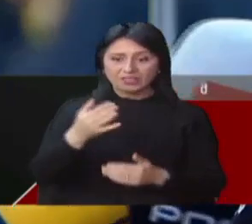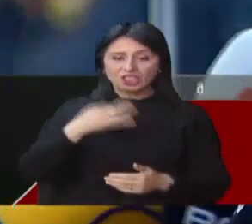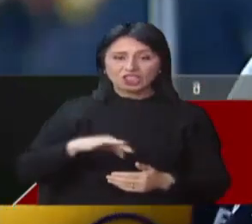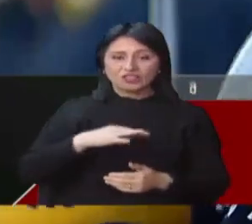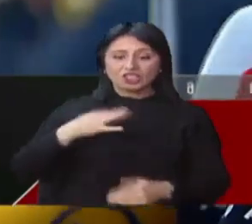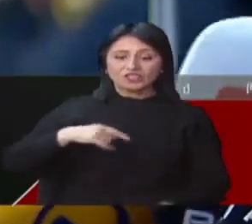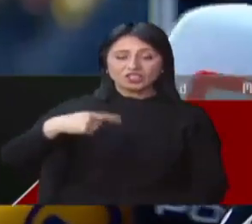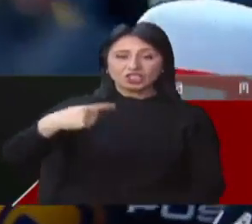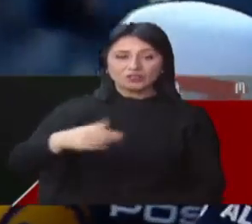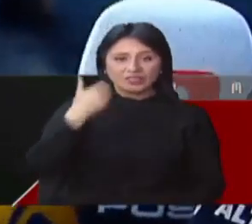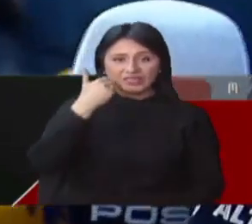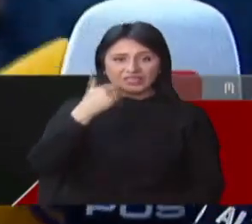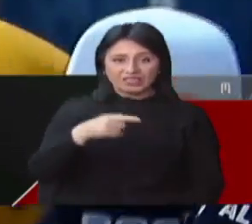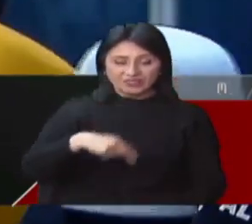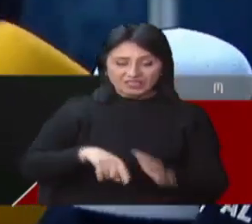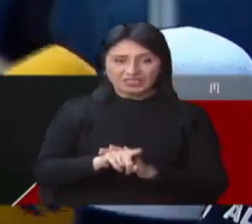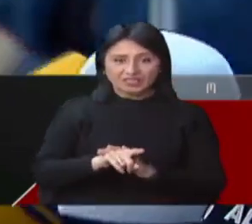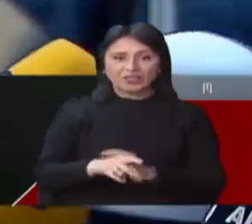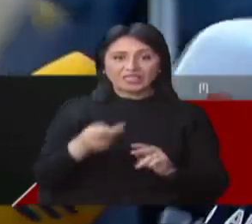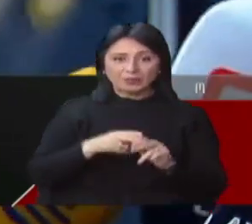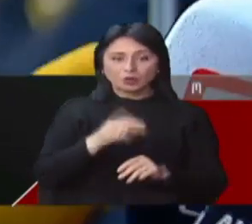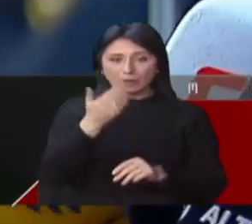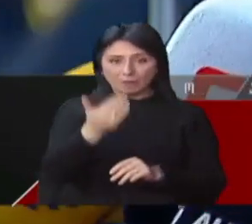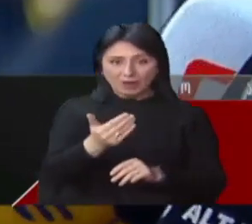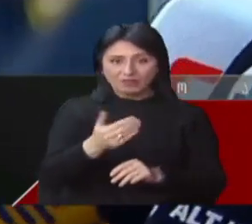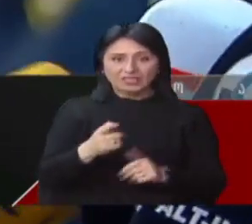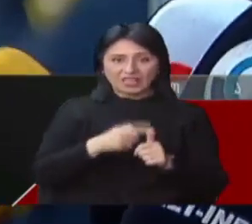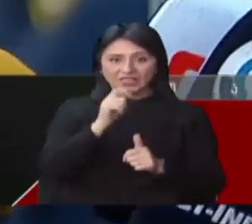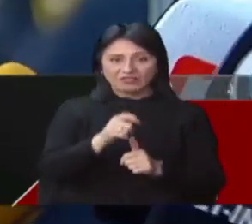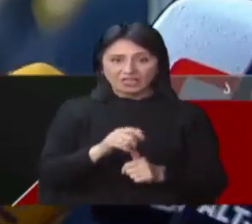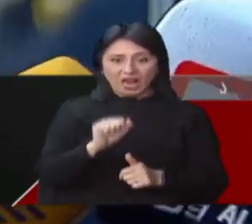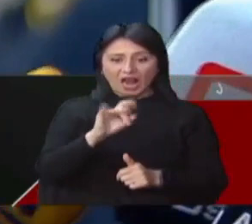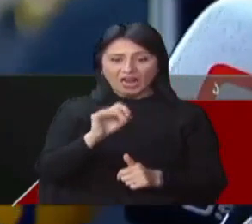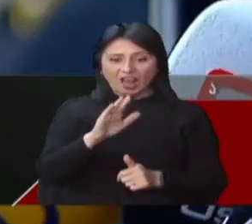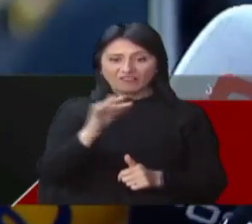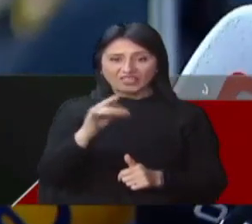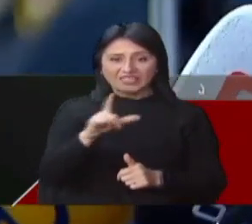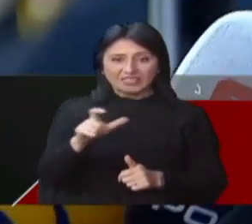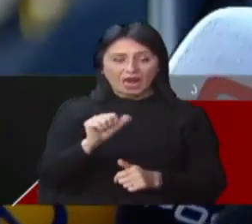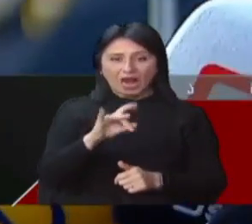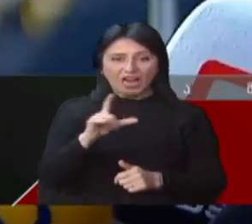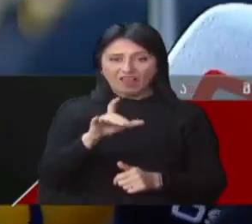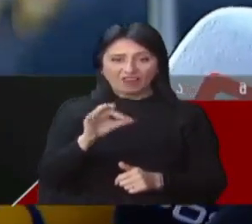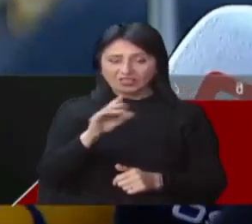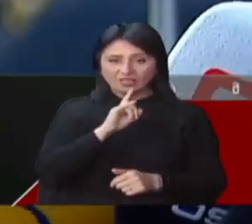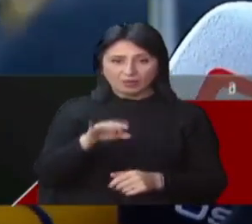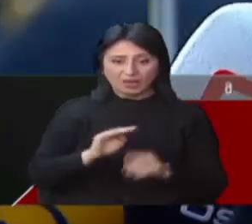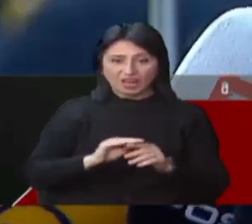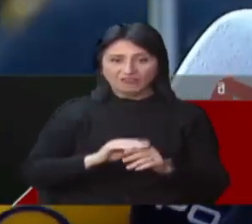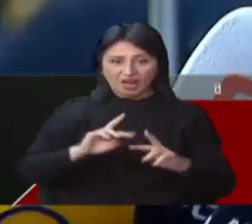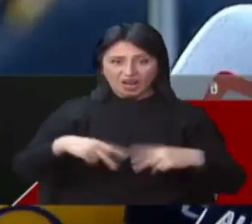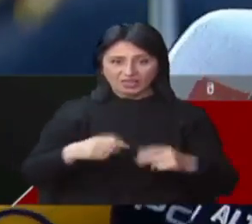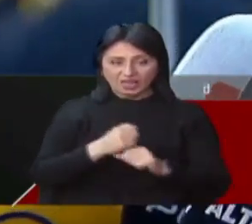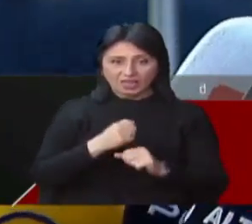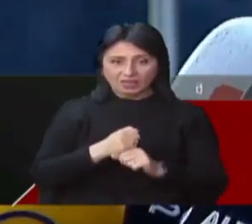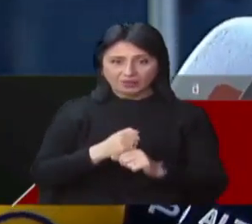შვილები და შვილიშვილები სირცხვილისაგან, იმიტომ რომ მას დაუძახებენ არავიძეს და არა არევაძეს, გვარს